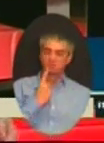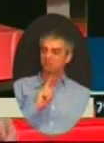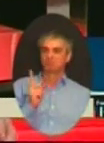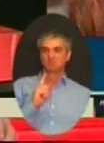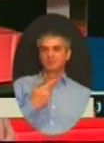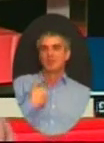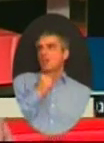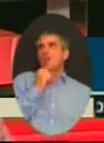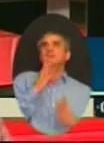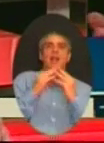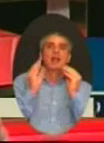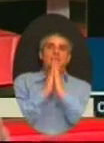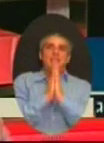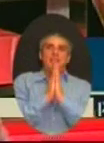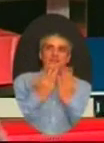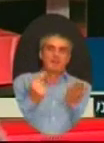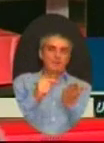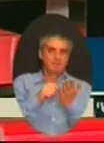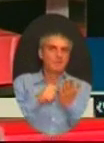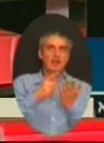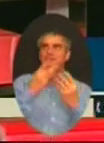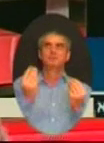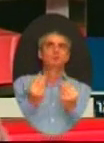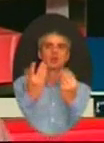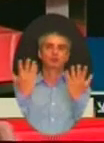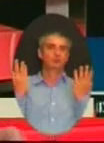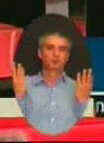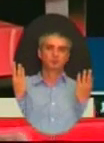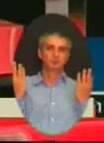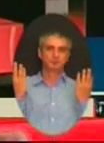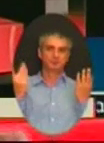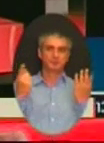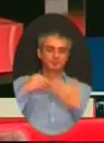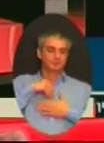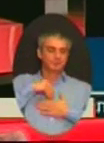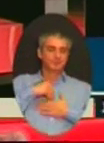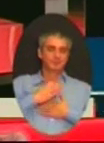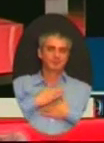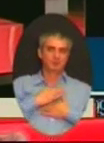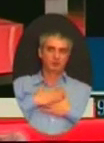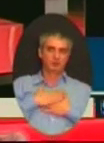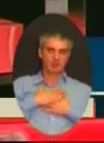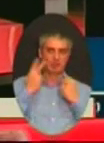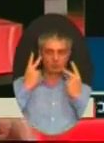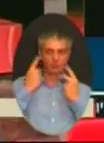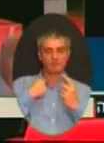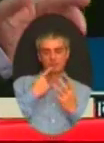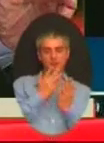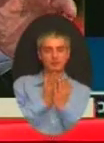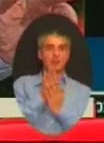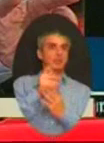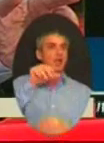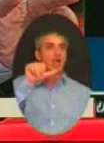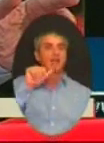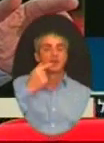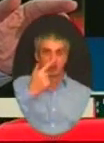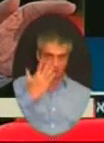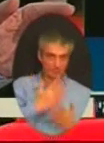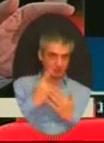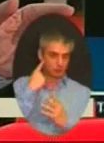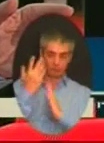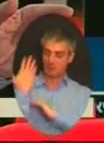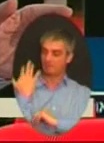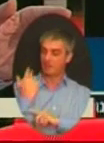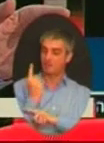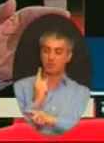אני לא רוצה לאבד תקווה, כי אני חושב שזה משהו שהוא בנפשי, אבל בואו נהיה כנים. אבי גבאי, שמענו אותו לפני